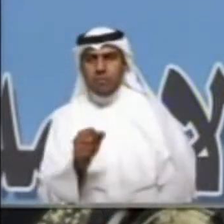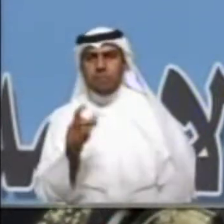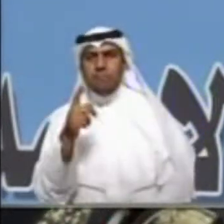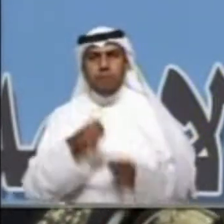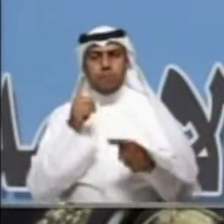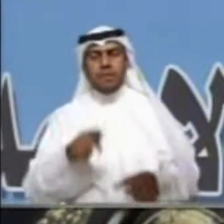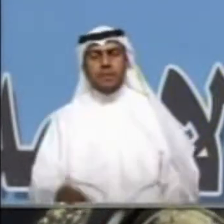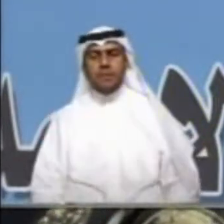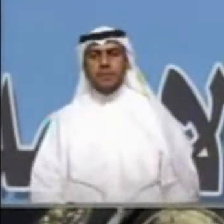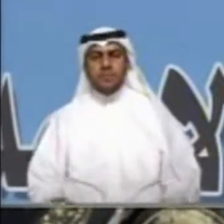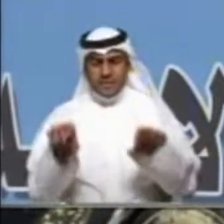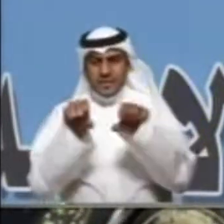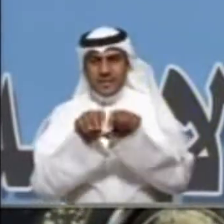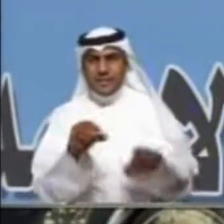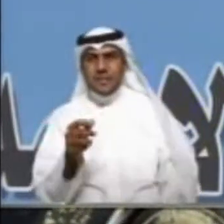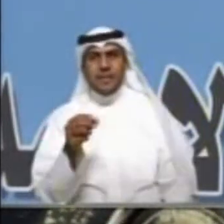قد استكملت